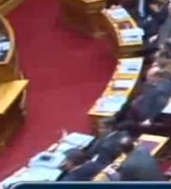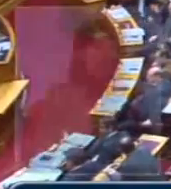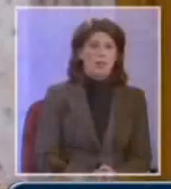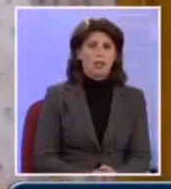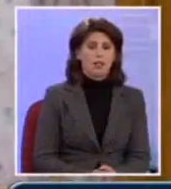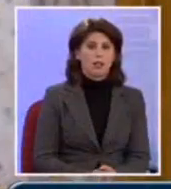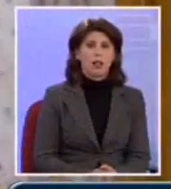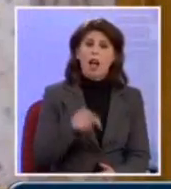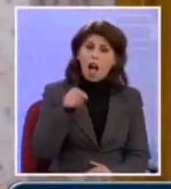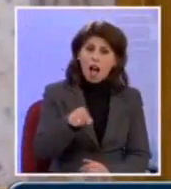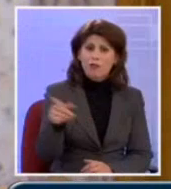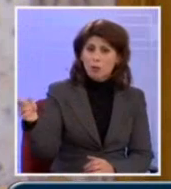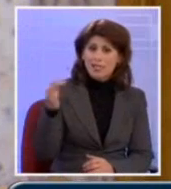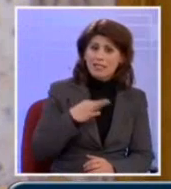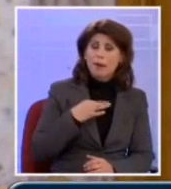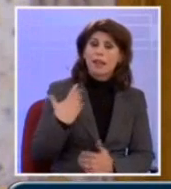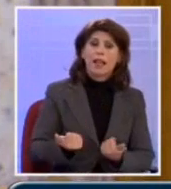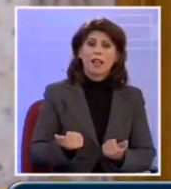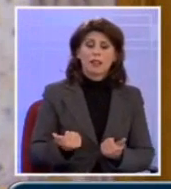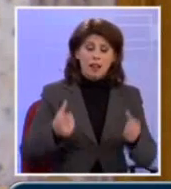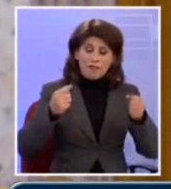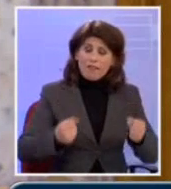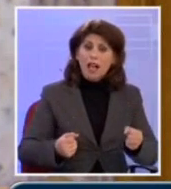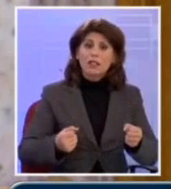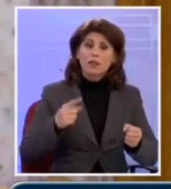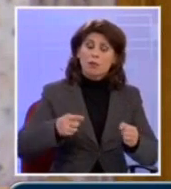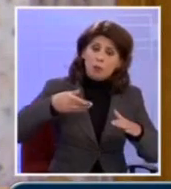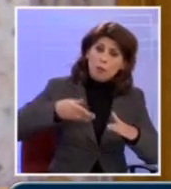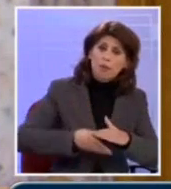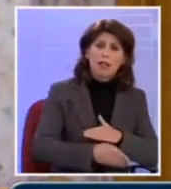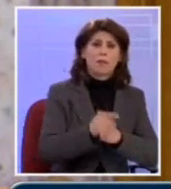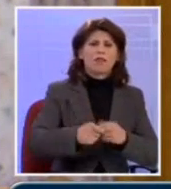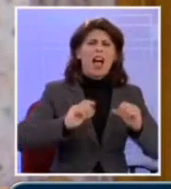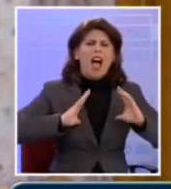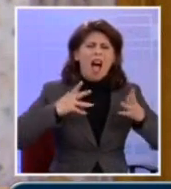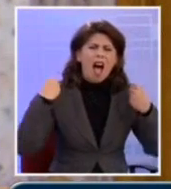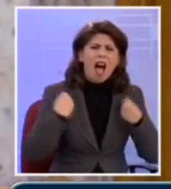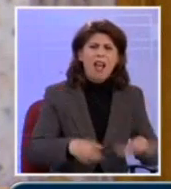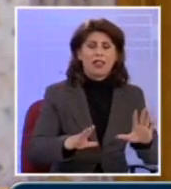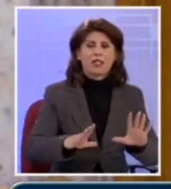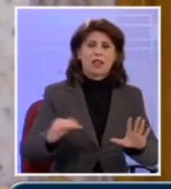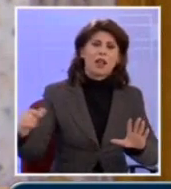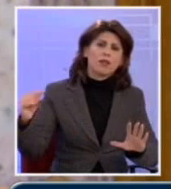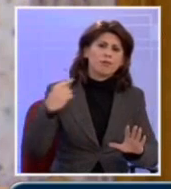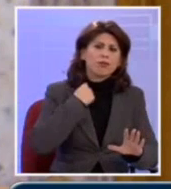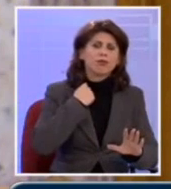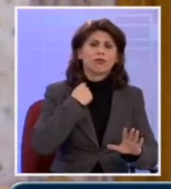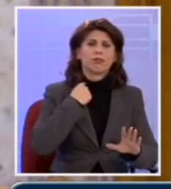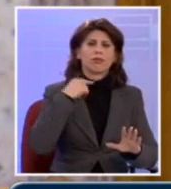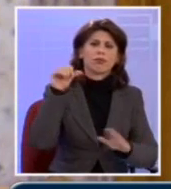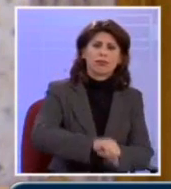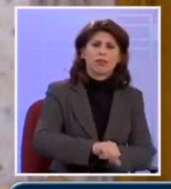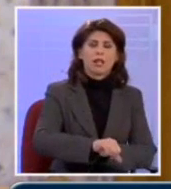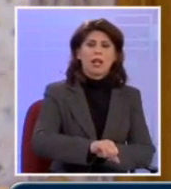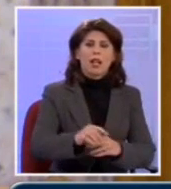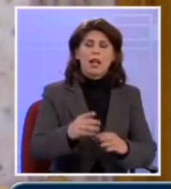Αυτή δεν είναι η αρχή με βάση την οποία υφιστάμεθα αυτές τις άθλιες και αποτυχημένες πολιτικές της λιτότητας σε